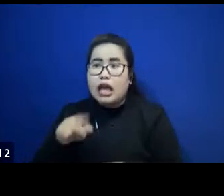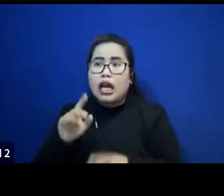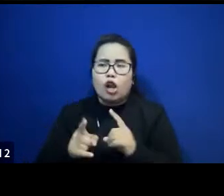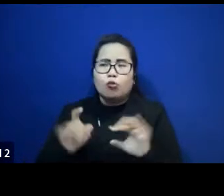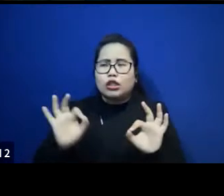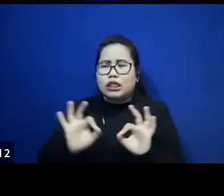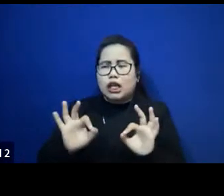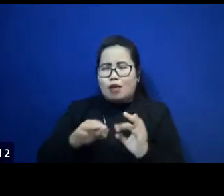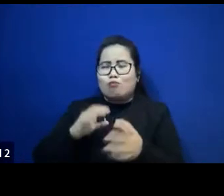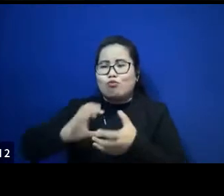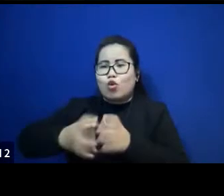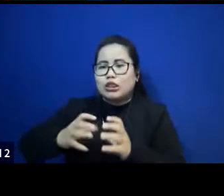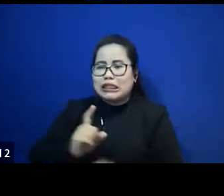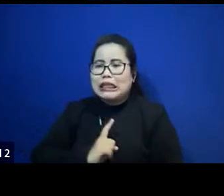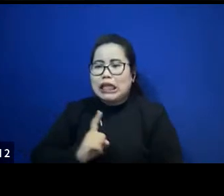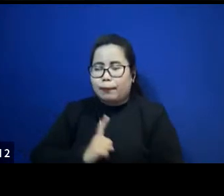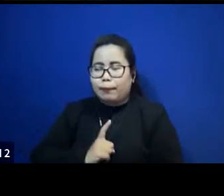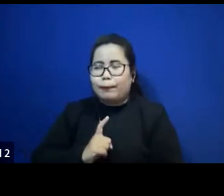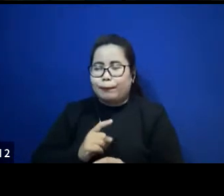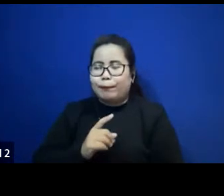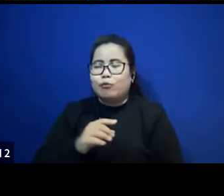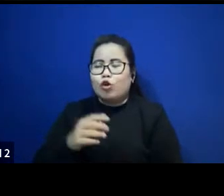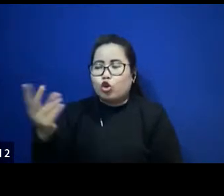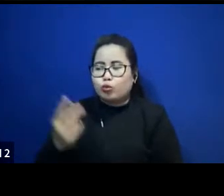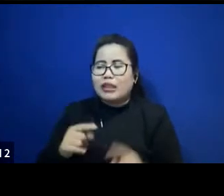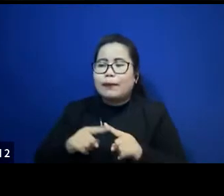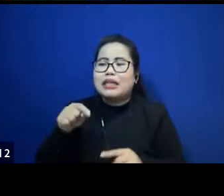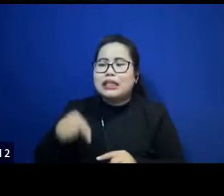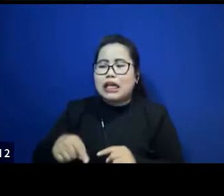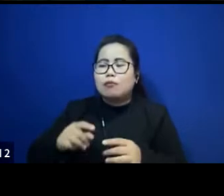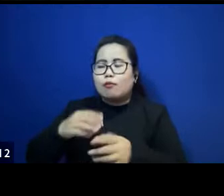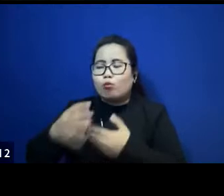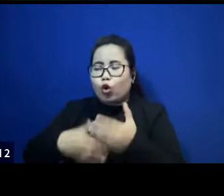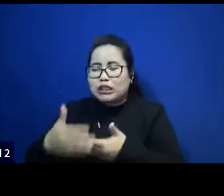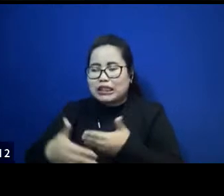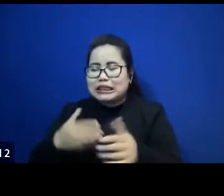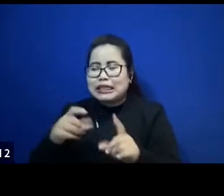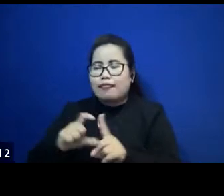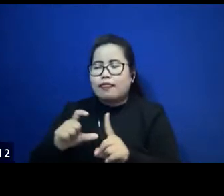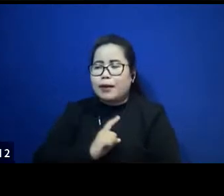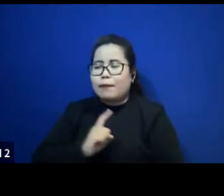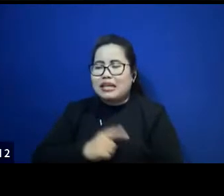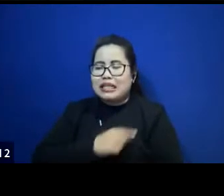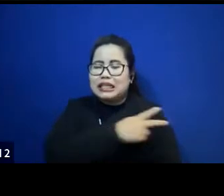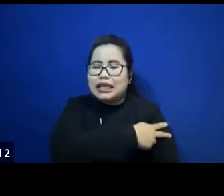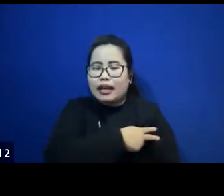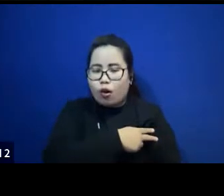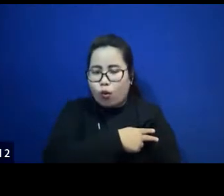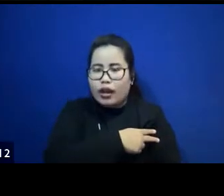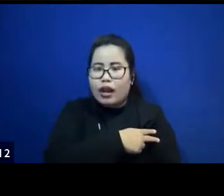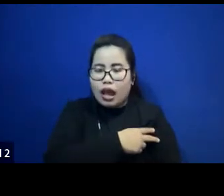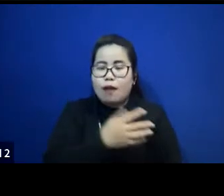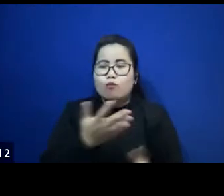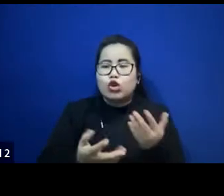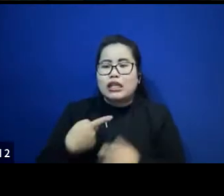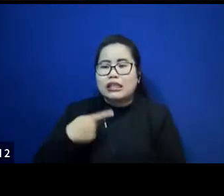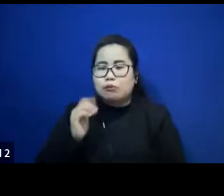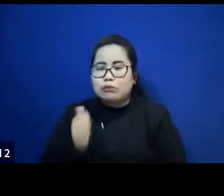memproses data pribadi konsumen mereka memproses data pribadi karyawan kita harus mulai